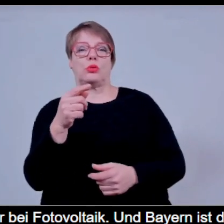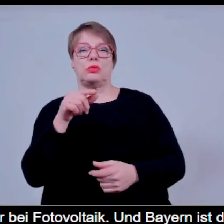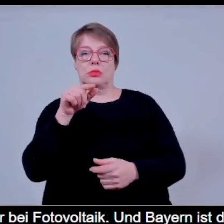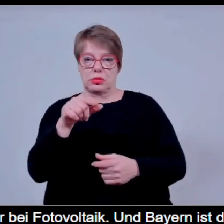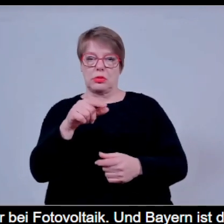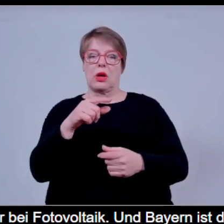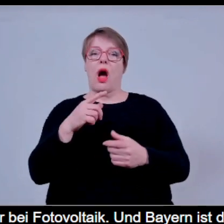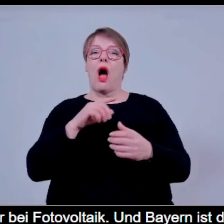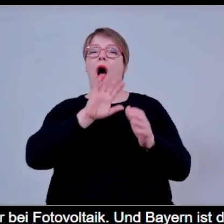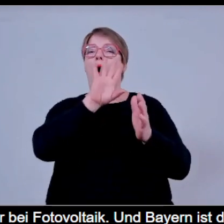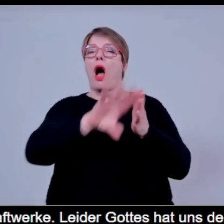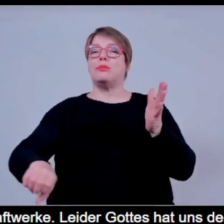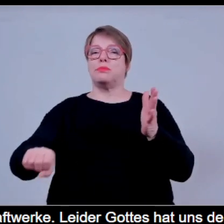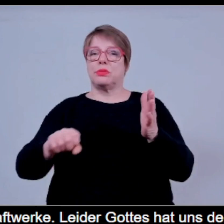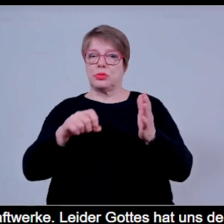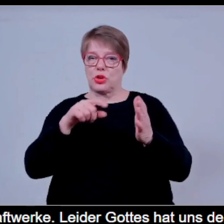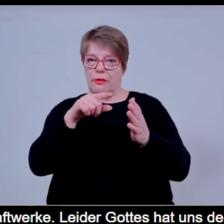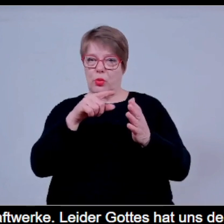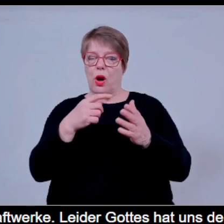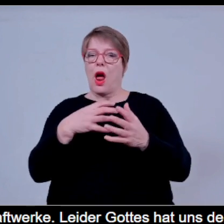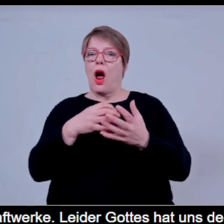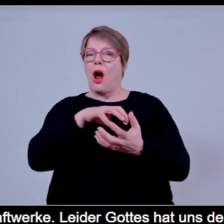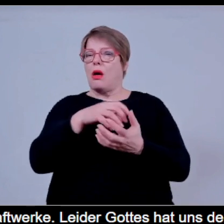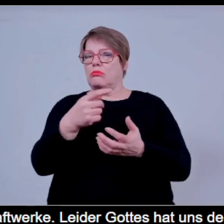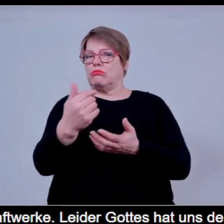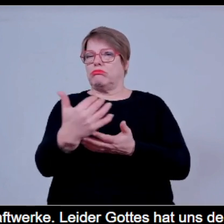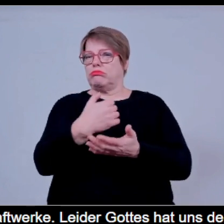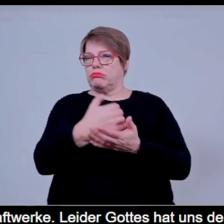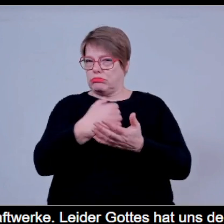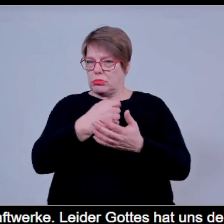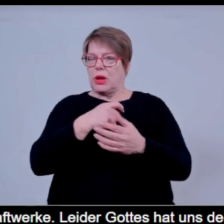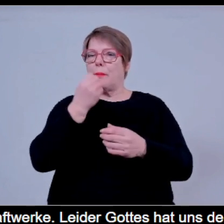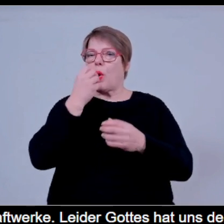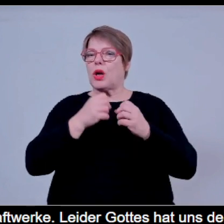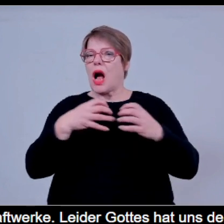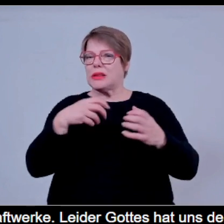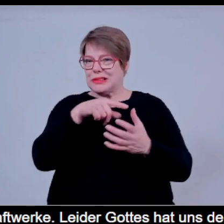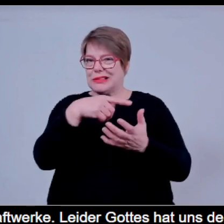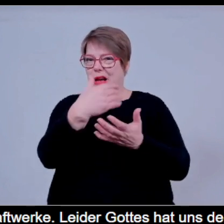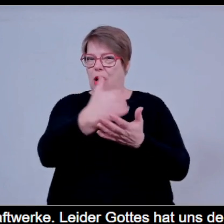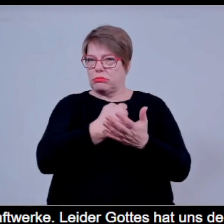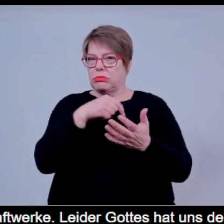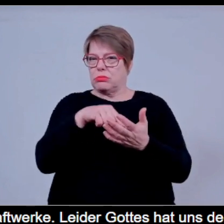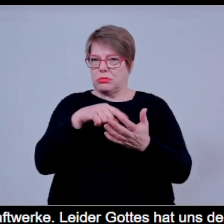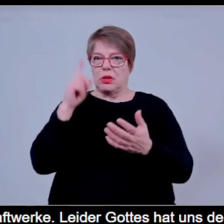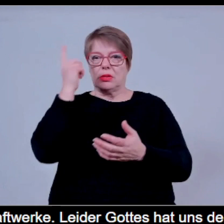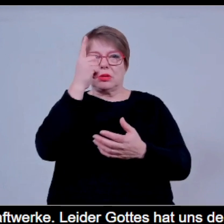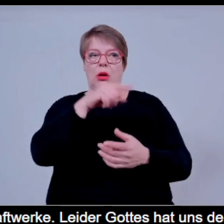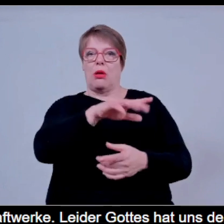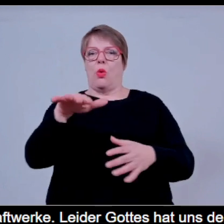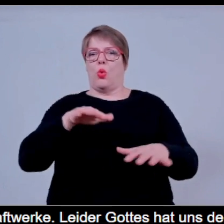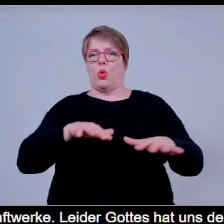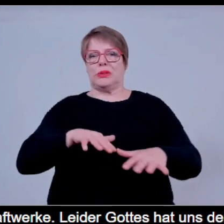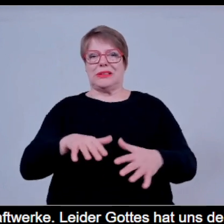rückwirkend bis März diesen Jahres bei den erneuerbaren Energien, namentlich auch bei der Biogasanlage den Erlös abzuschöpfen,